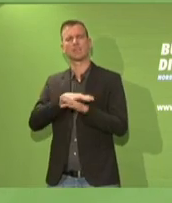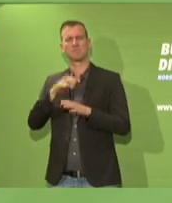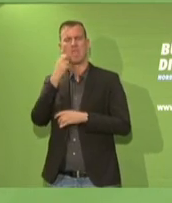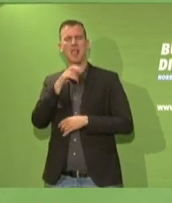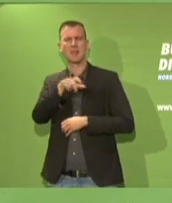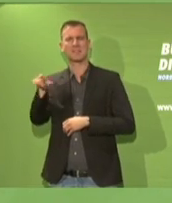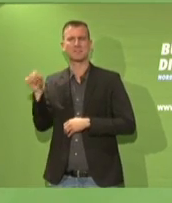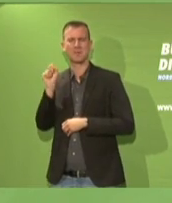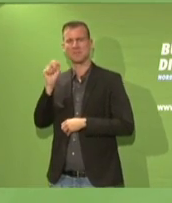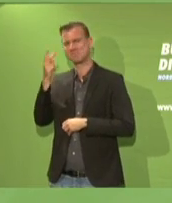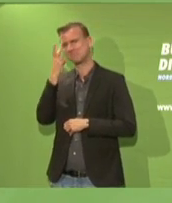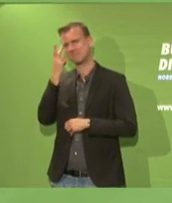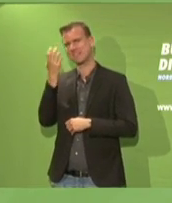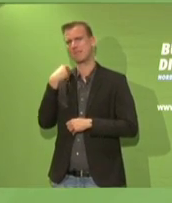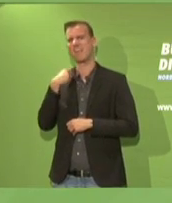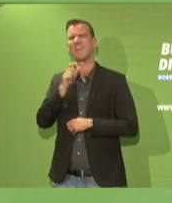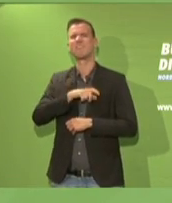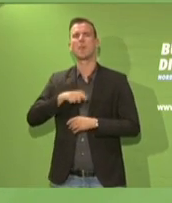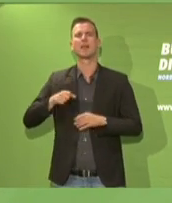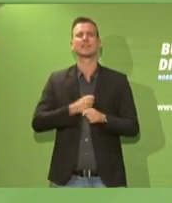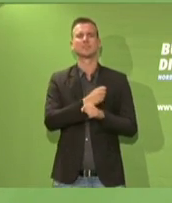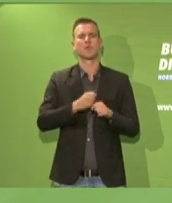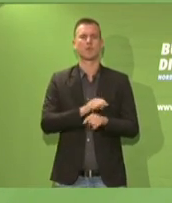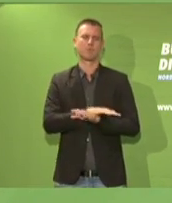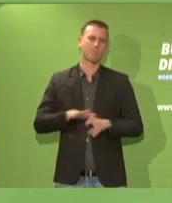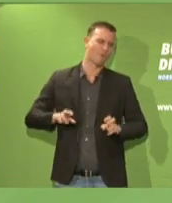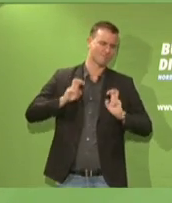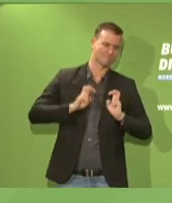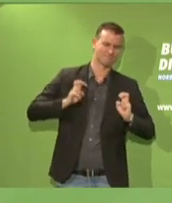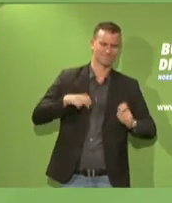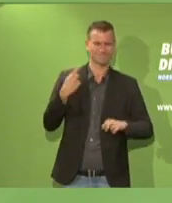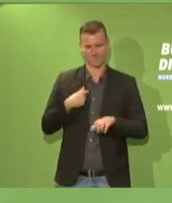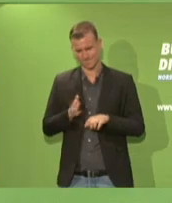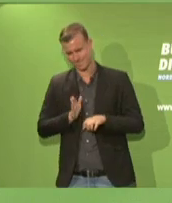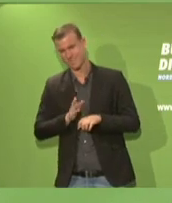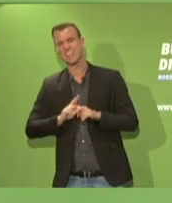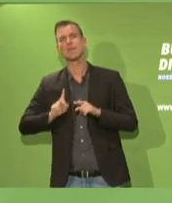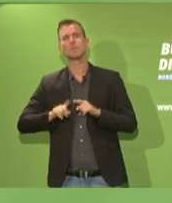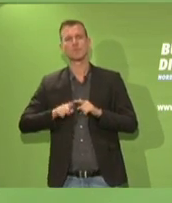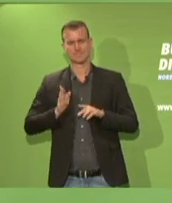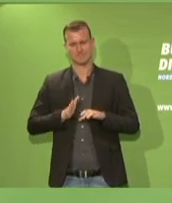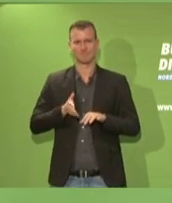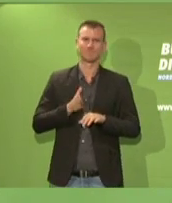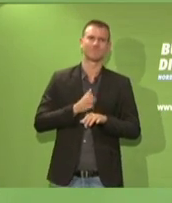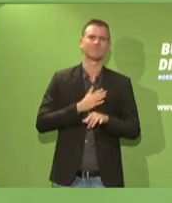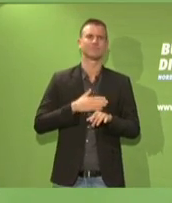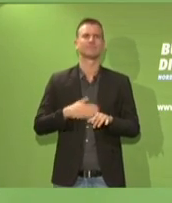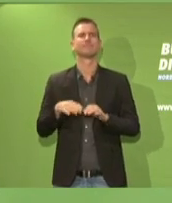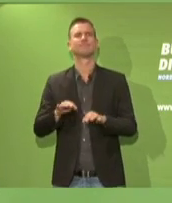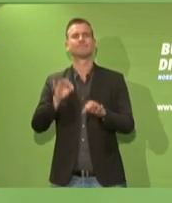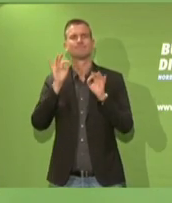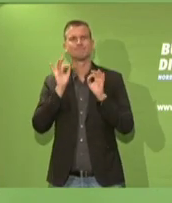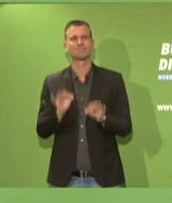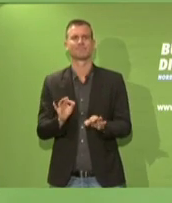als wir da in der Volksküche am Boden saßen, schnippelten, Gemüse schnippelten. Und plötzlich kam auf